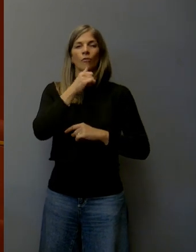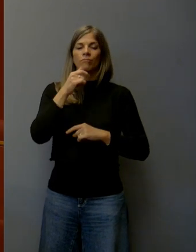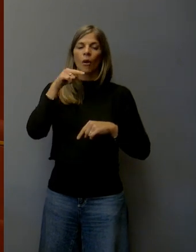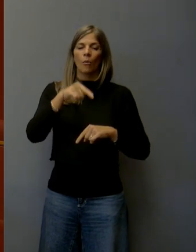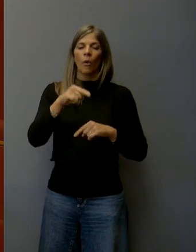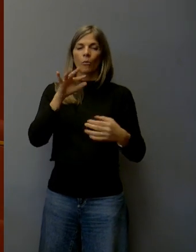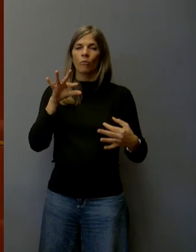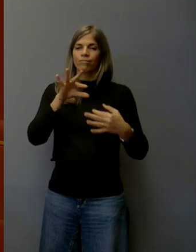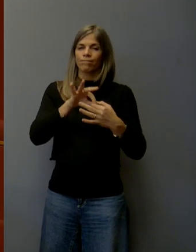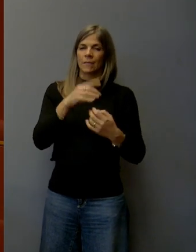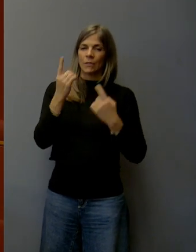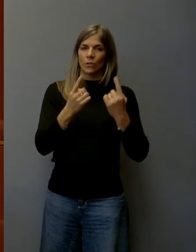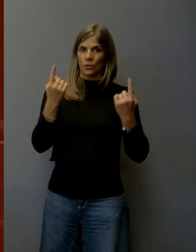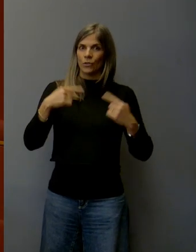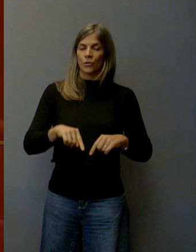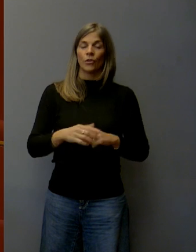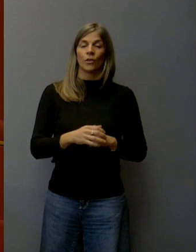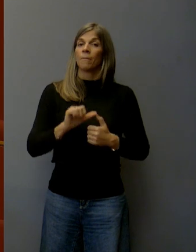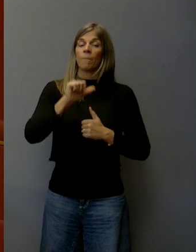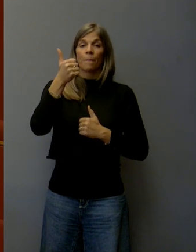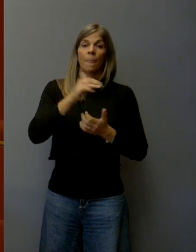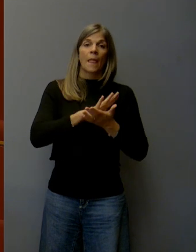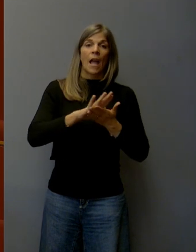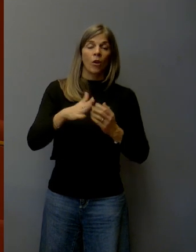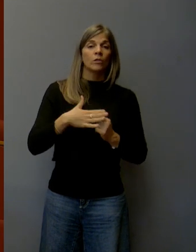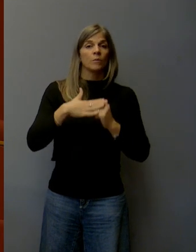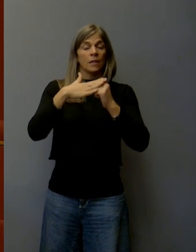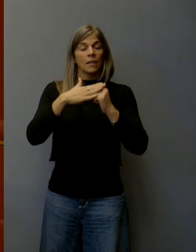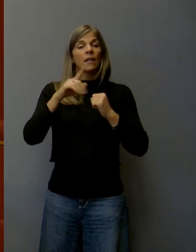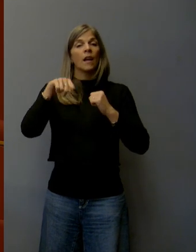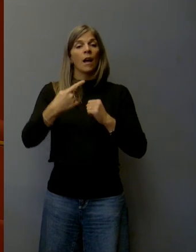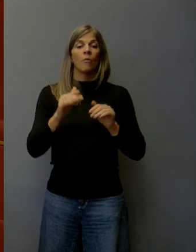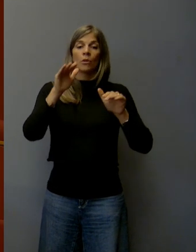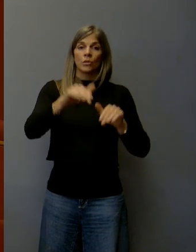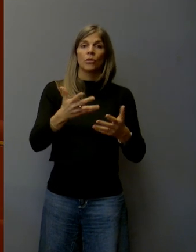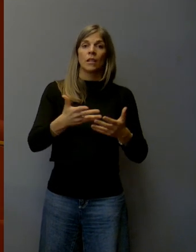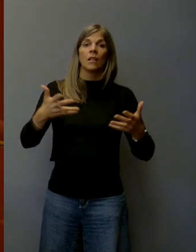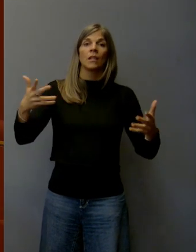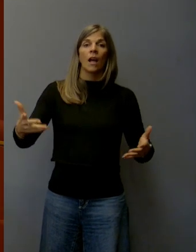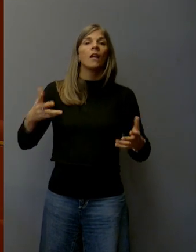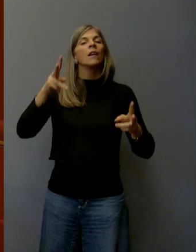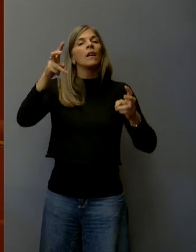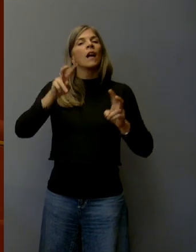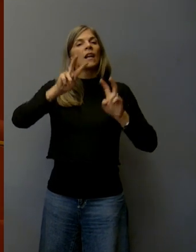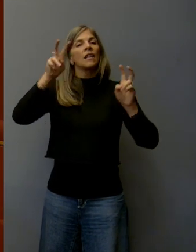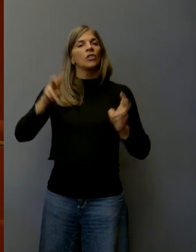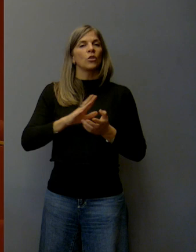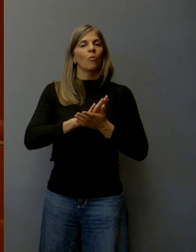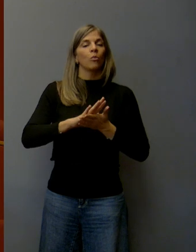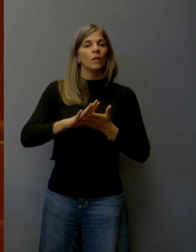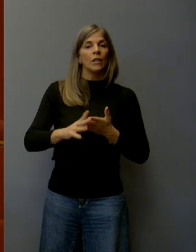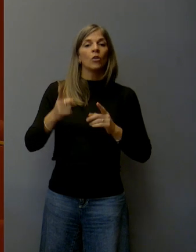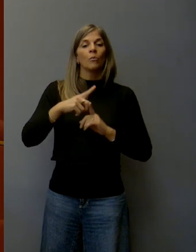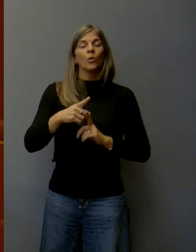riferimento Alle seguenti tematiche Eco sostenibilità protezione del territorio efficientamento energetico identità di genere